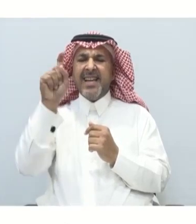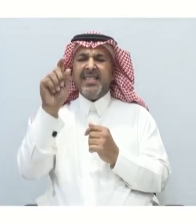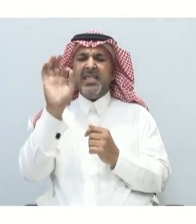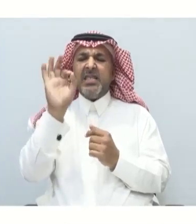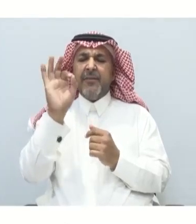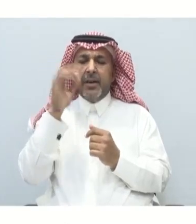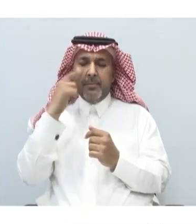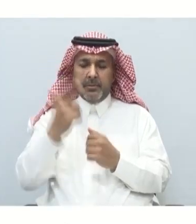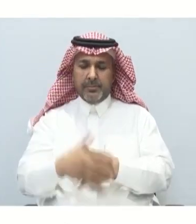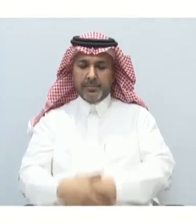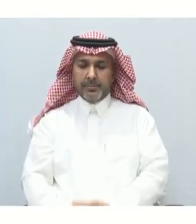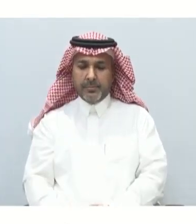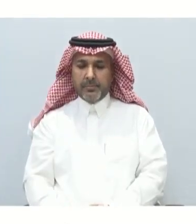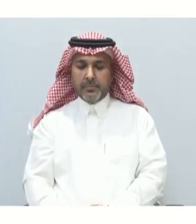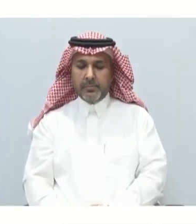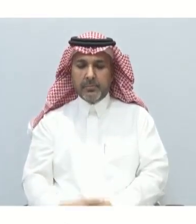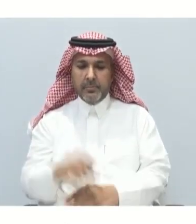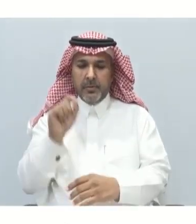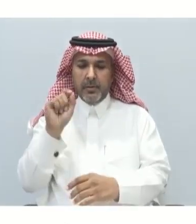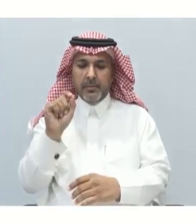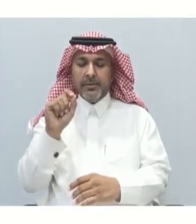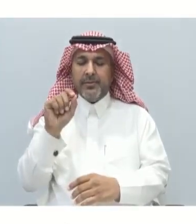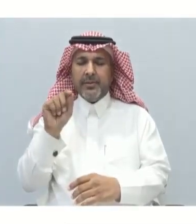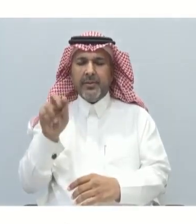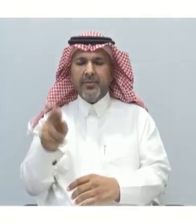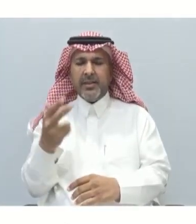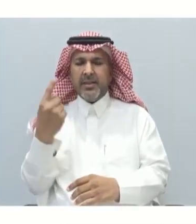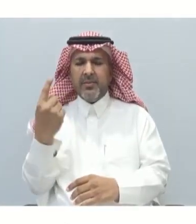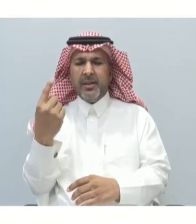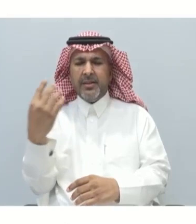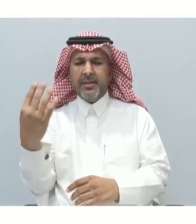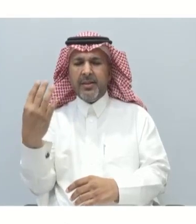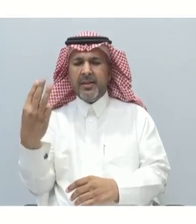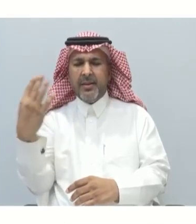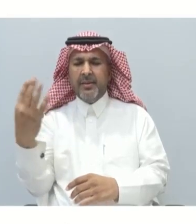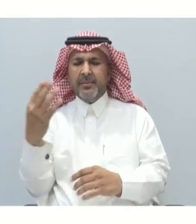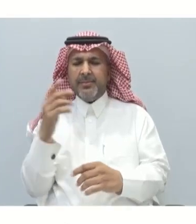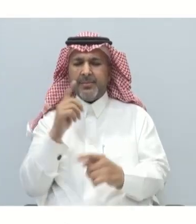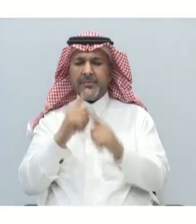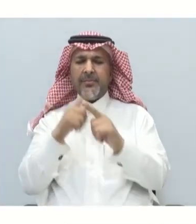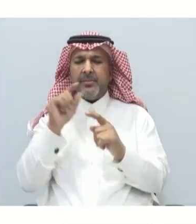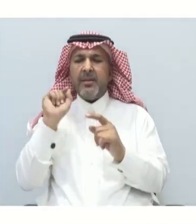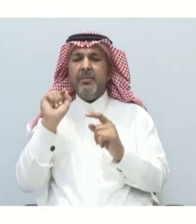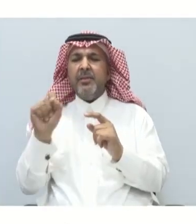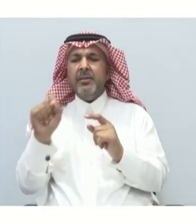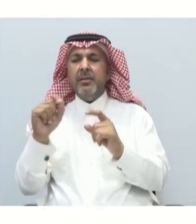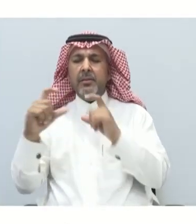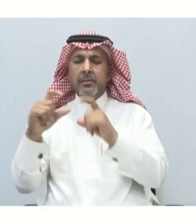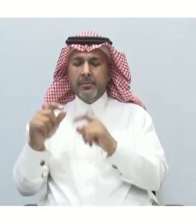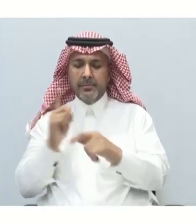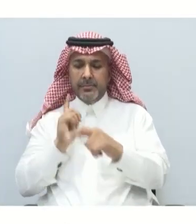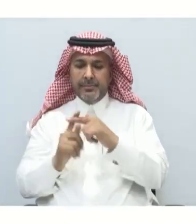لواي حتكون 0.13 4 راح اضع قيمه الاكس الان